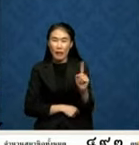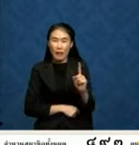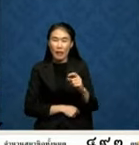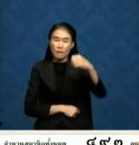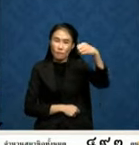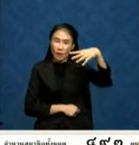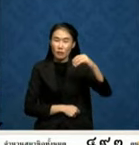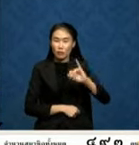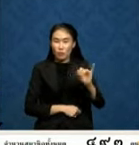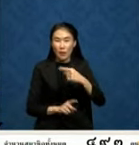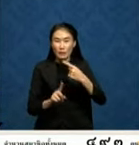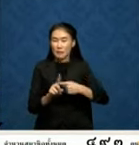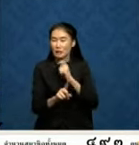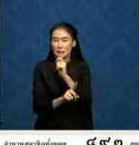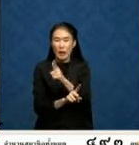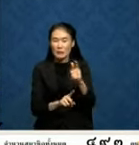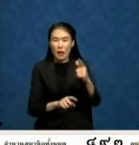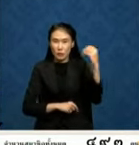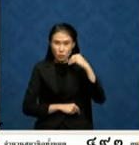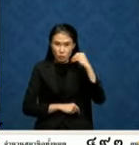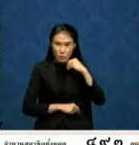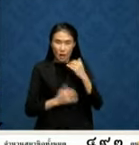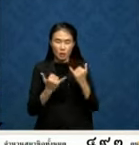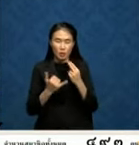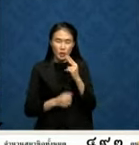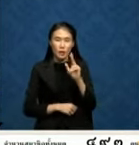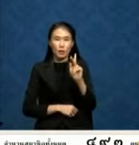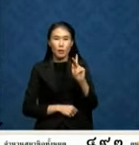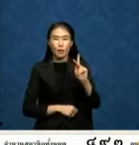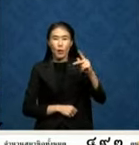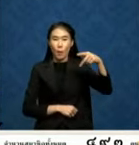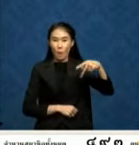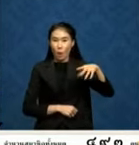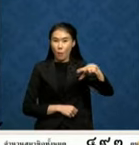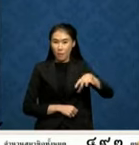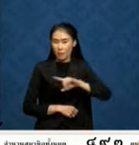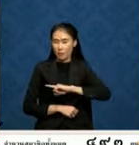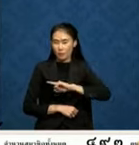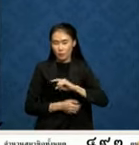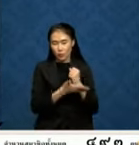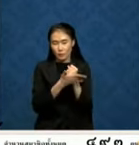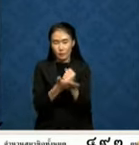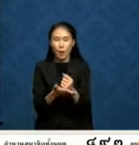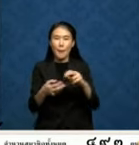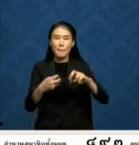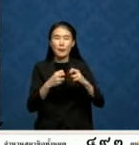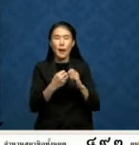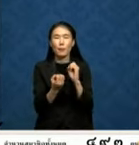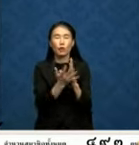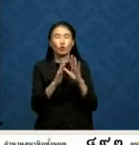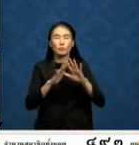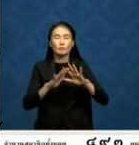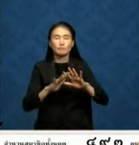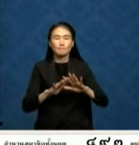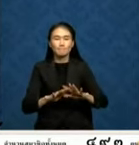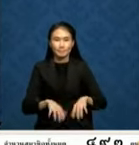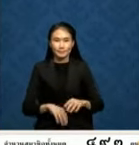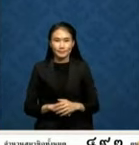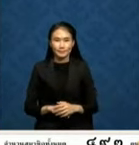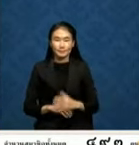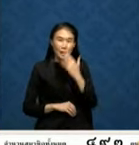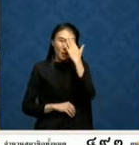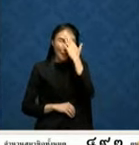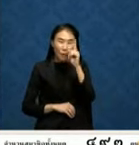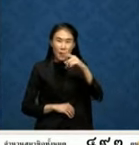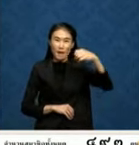ครับทางกกพ.เราก็มีหน้าที่ที่จะต้องดูแลในส่วนนี้ให้เกิดผลกระทบน้อยที่สุดนะครับเพราะค่